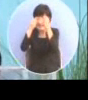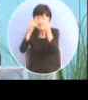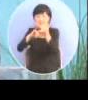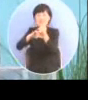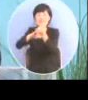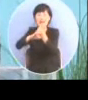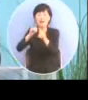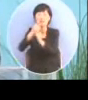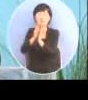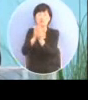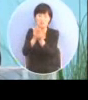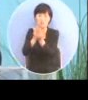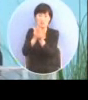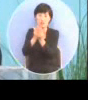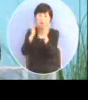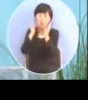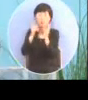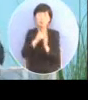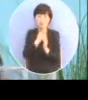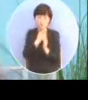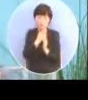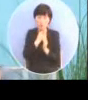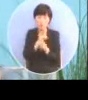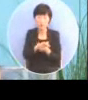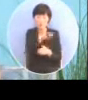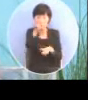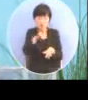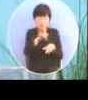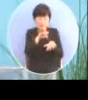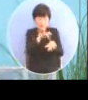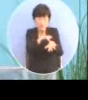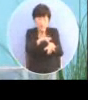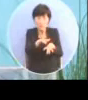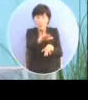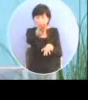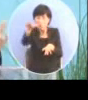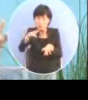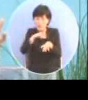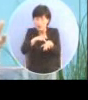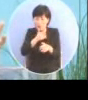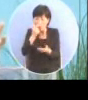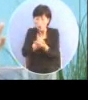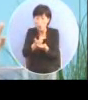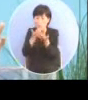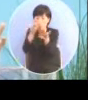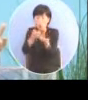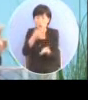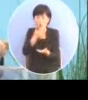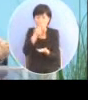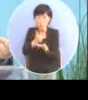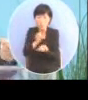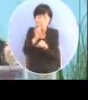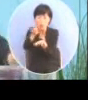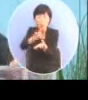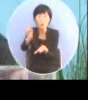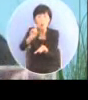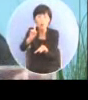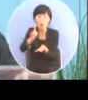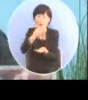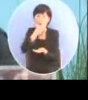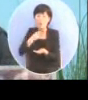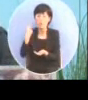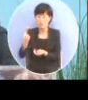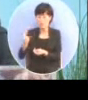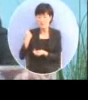우리에게 사단이 제일로 하는 여러분에게 제일 속이는 게 뭐냐? 복음의 능력 모르도록 속이. 와, tuần này chúng ta sẽ học về kinh thánh sách tân